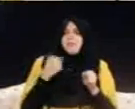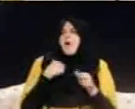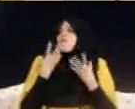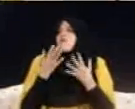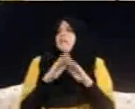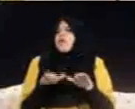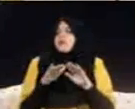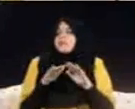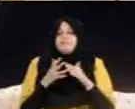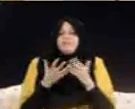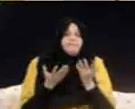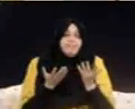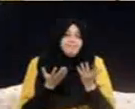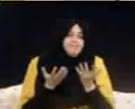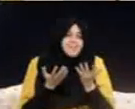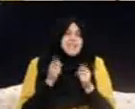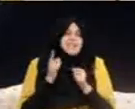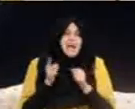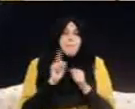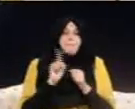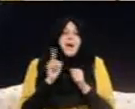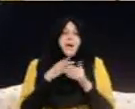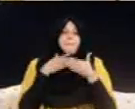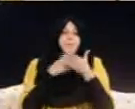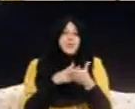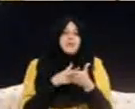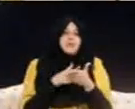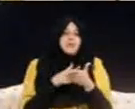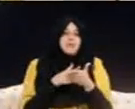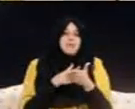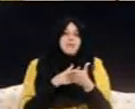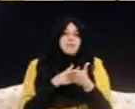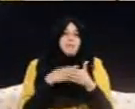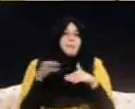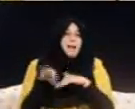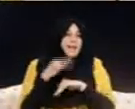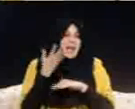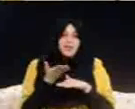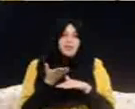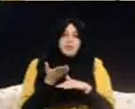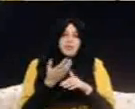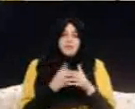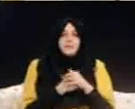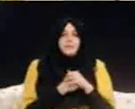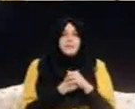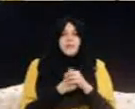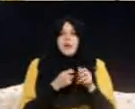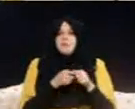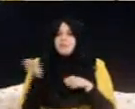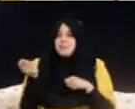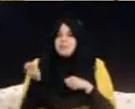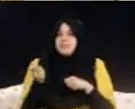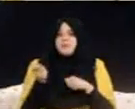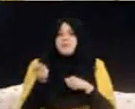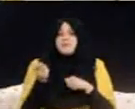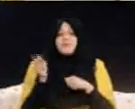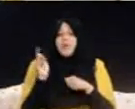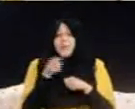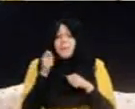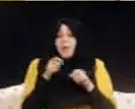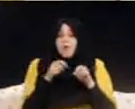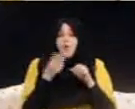بالطلاق. هذا أمر يتنافى مع مقاصد هذا الميثاق الغليظ، ويتنافى مع السكينة المطلوبة